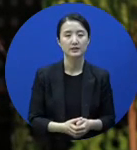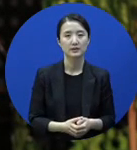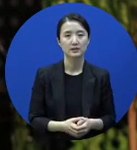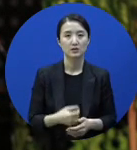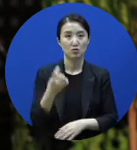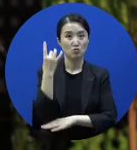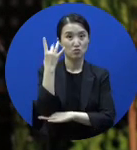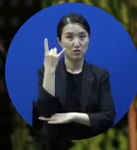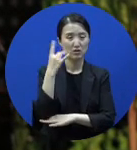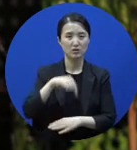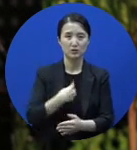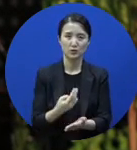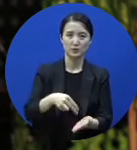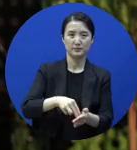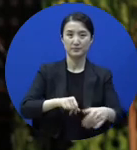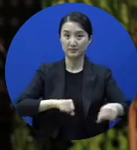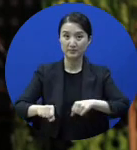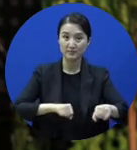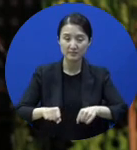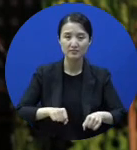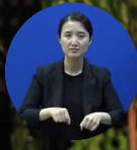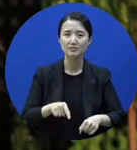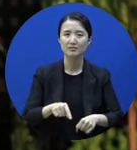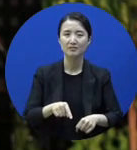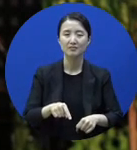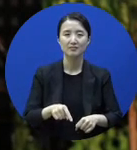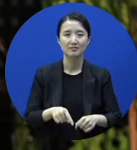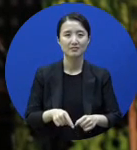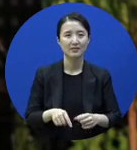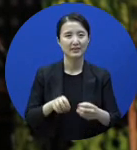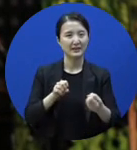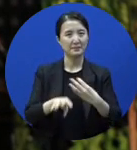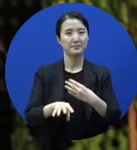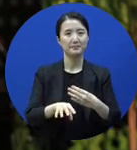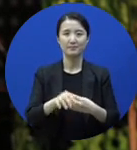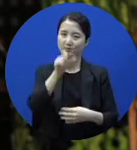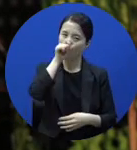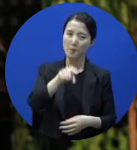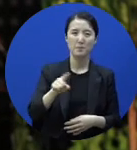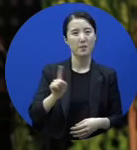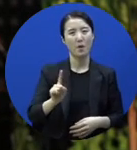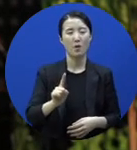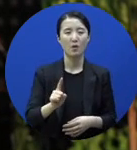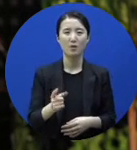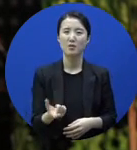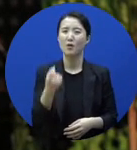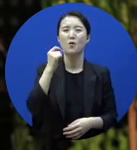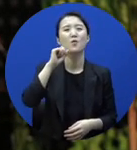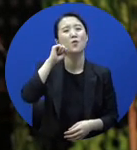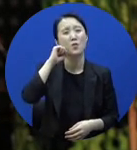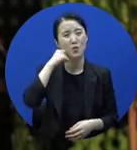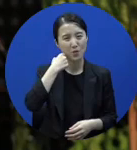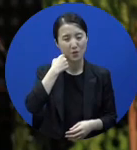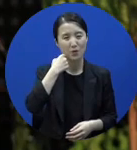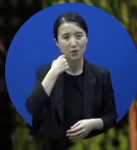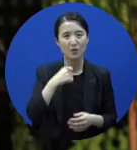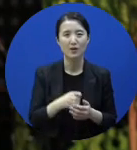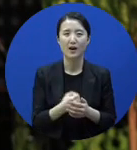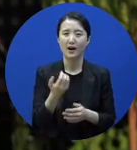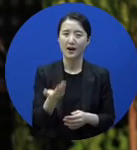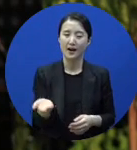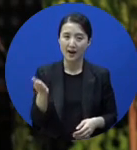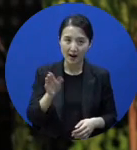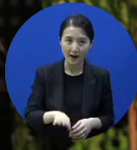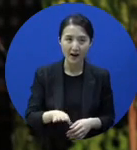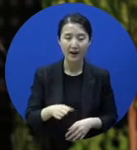없는 것 같아요. 그리고 누군가 컨설팅 해준다라고 하는데 그거는 이론이 있는 거고 나의 잡은 그 이론하고 매칭이 됐을